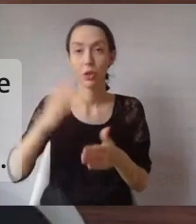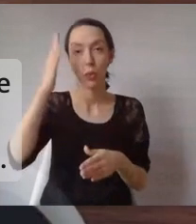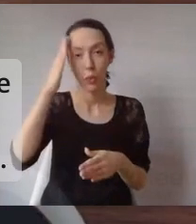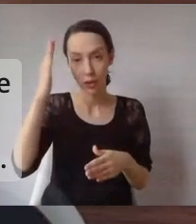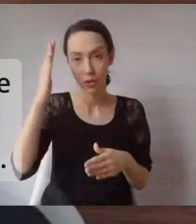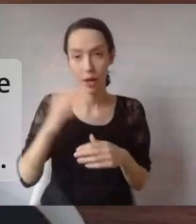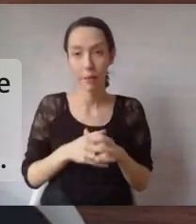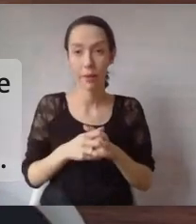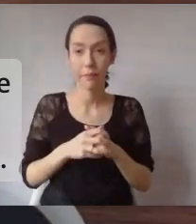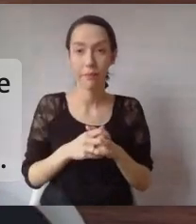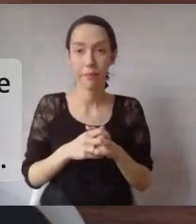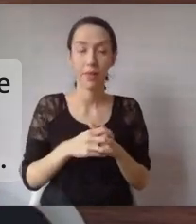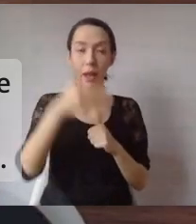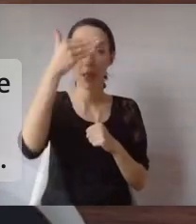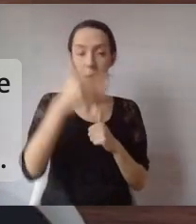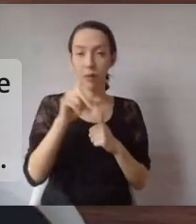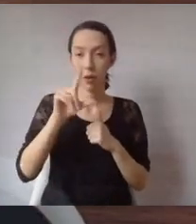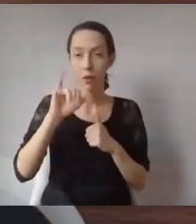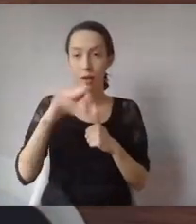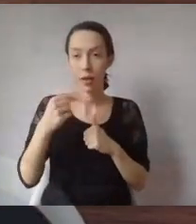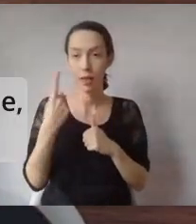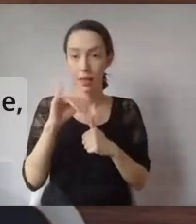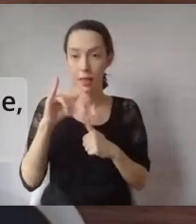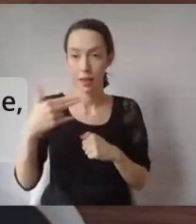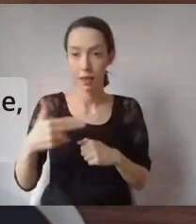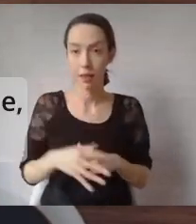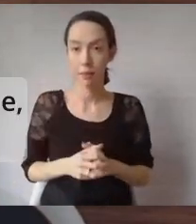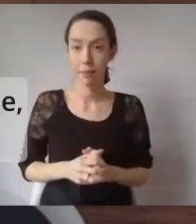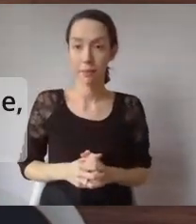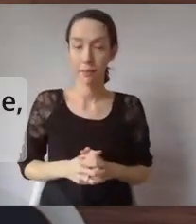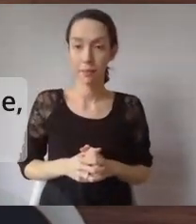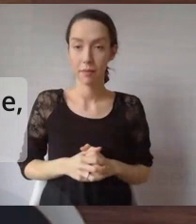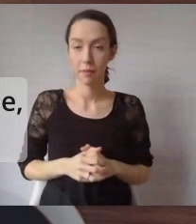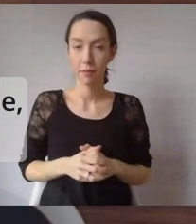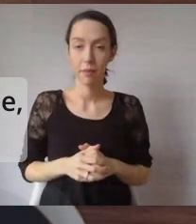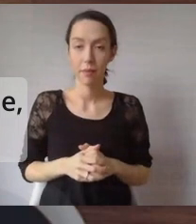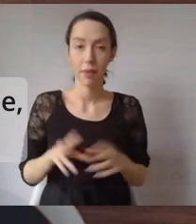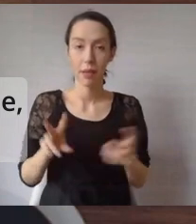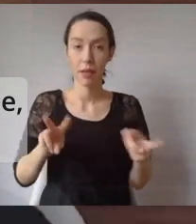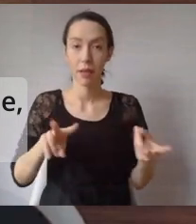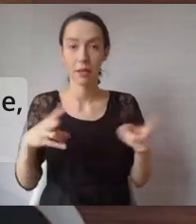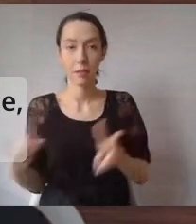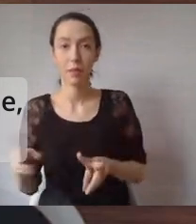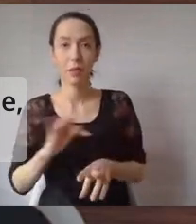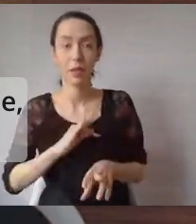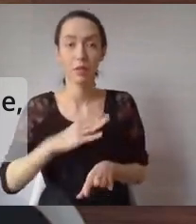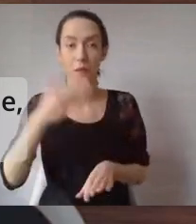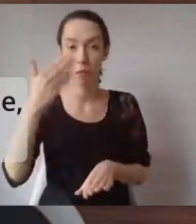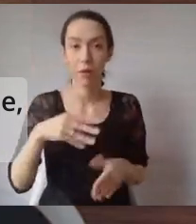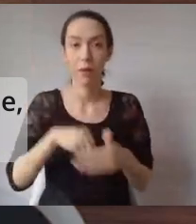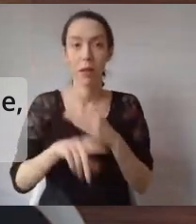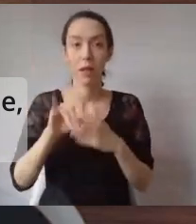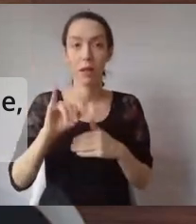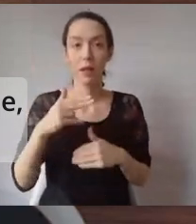umiejętności na profilu LinkedInowym. Także już się tutaj przełączam na swój profil na LinkedInie, żeby Wam